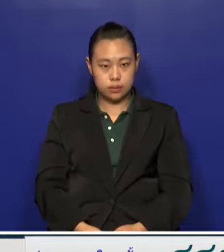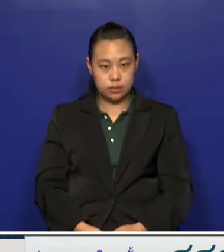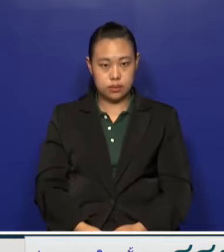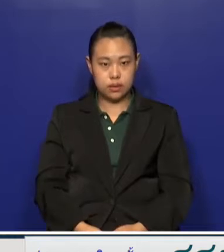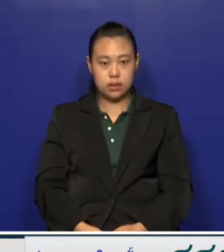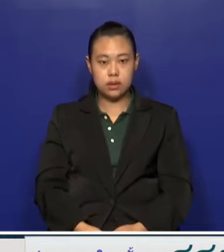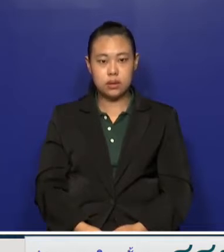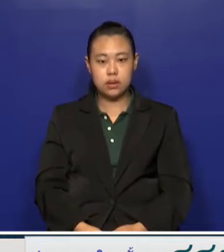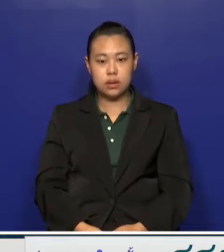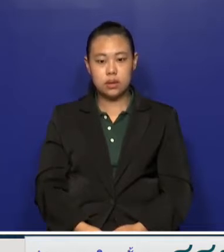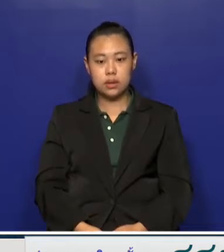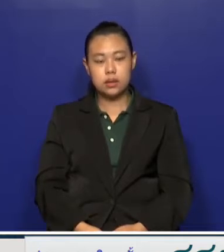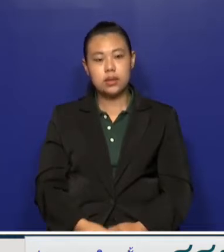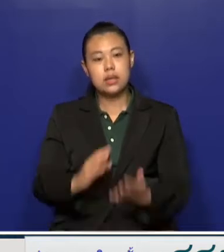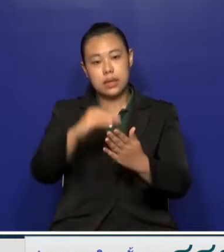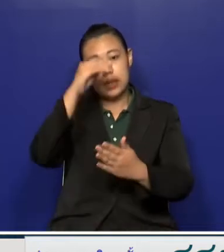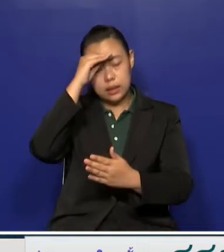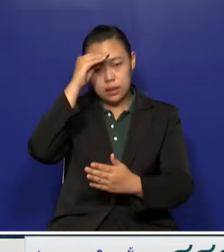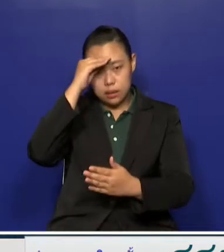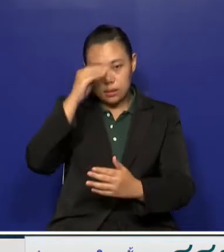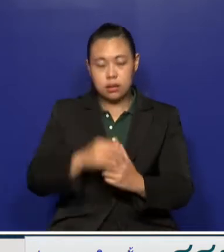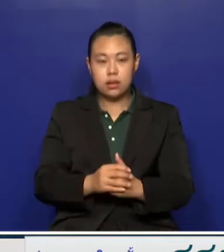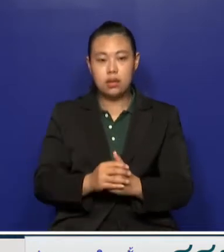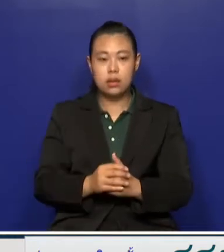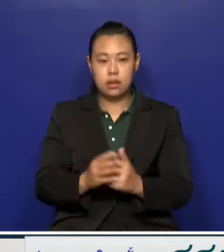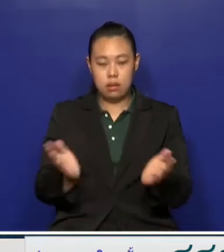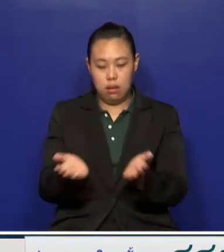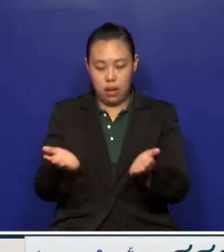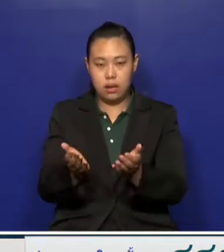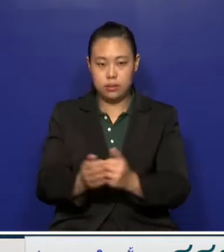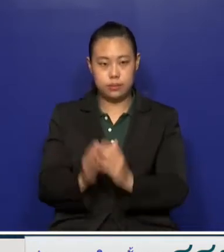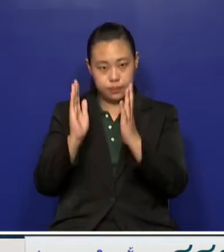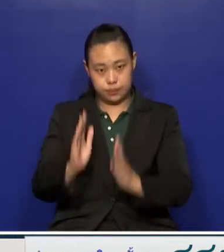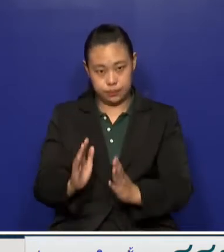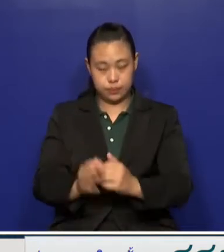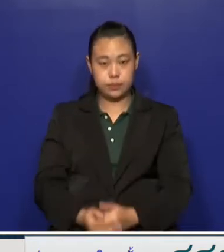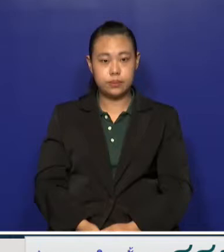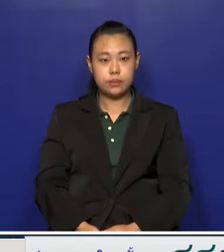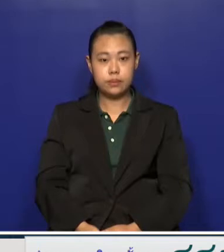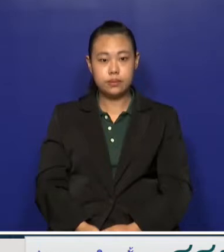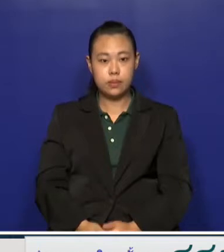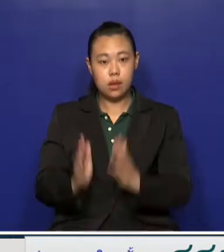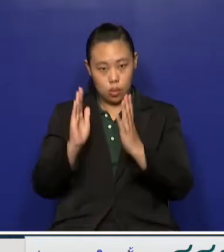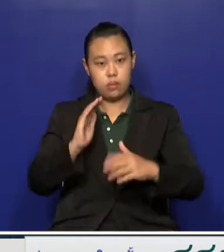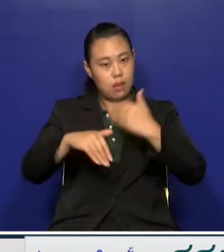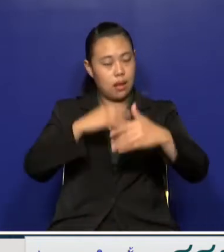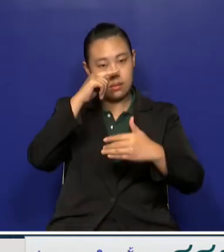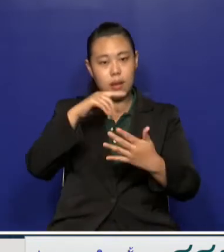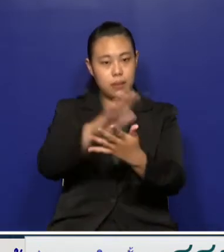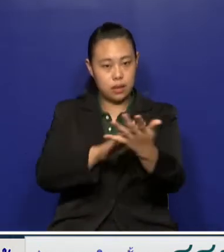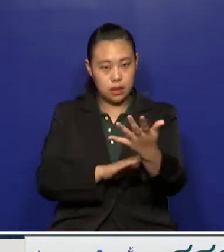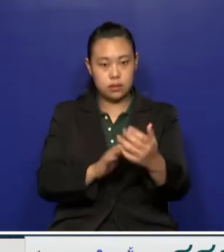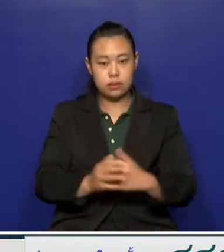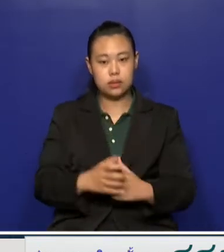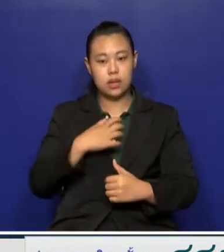าการศึกษาสร้างคนคนสร้างชาติจะพัฒนาประเทศช